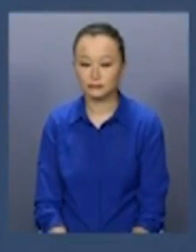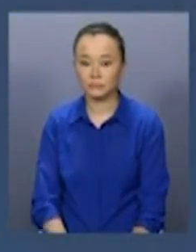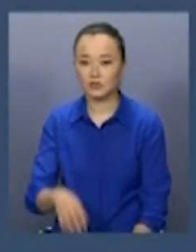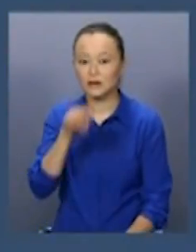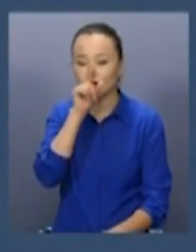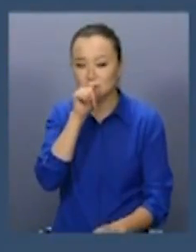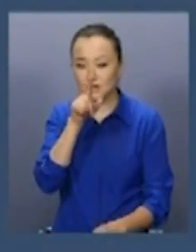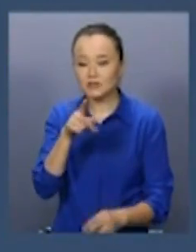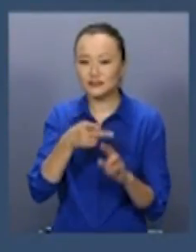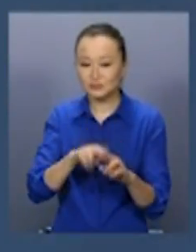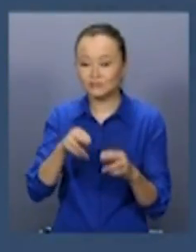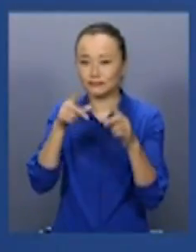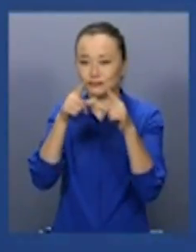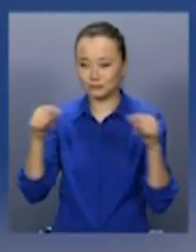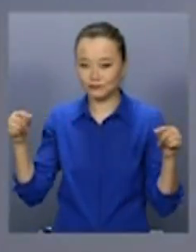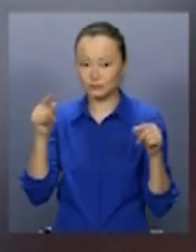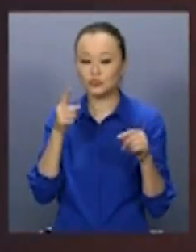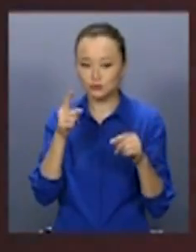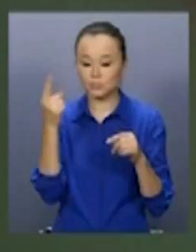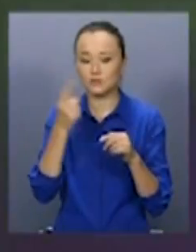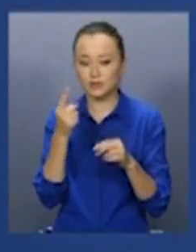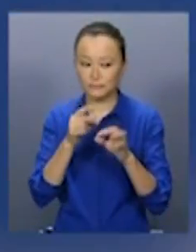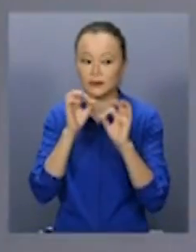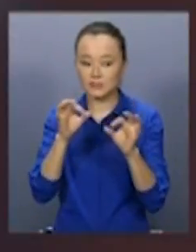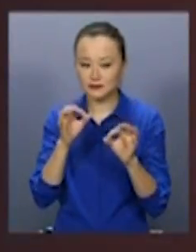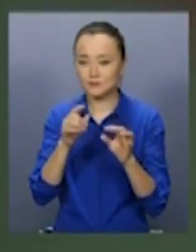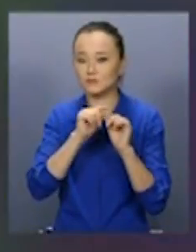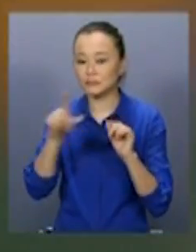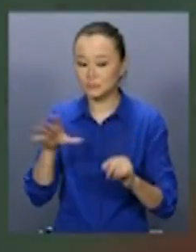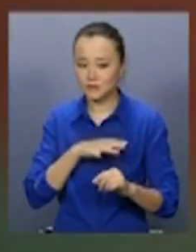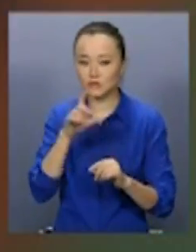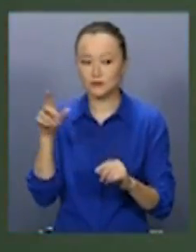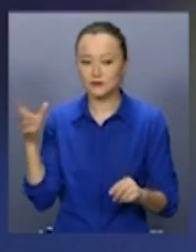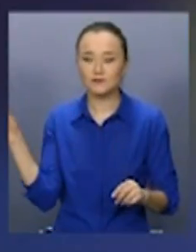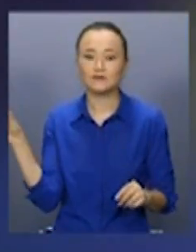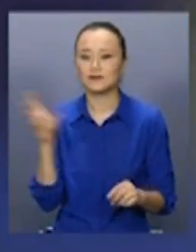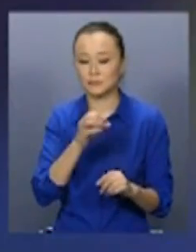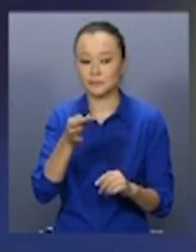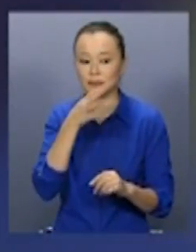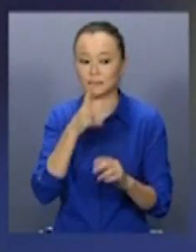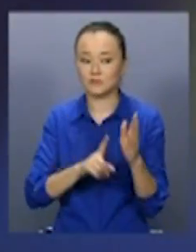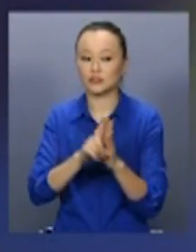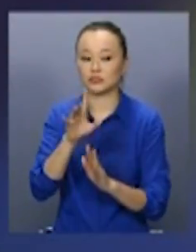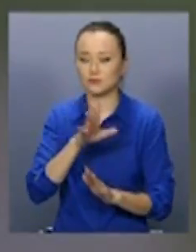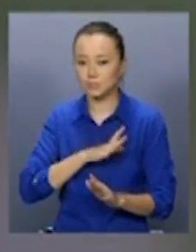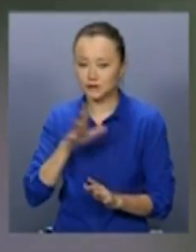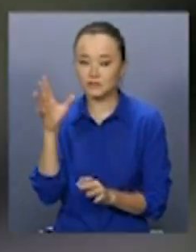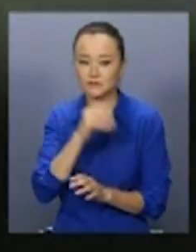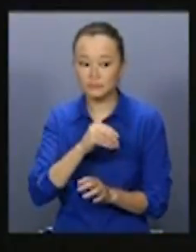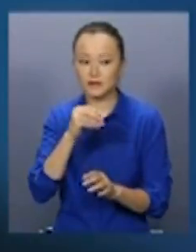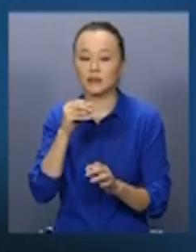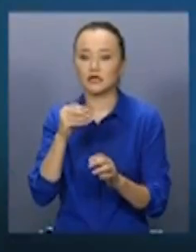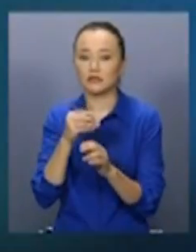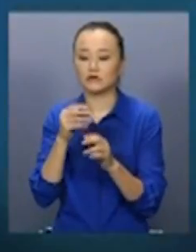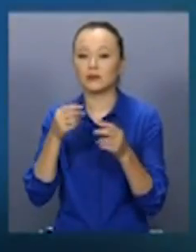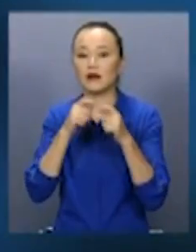«Қарлығаштың құйрығы неге айыр» тұңғыш қазақ мультфильмі жарыққа шыққан бойда көрермендердің ыстық ықыласына бөлене бастады. Бүкіл одақтық тұсауы кесілген